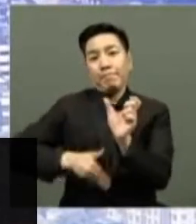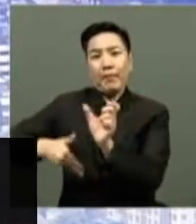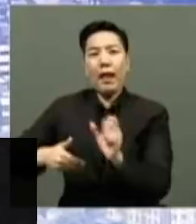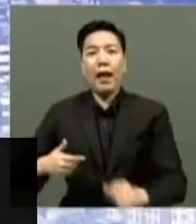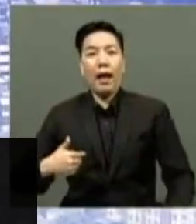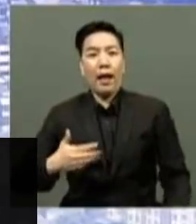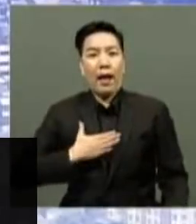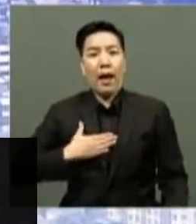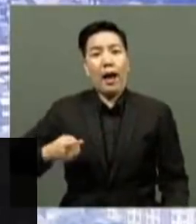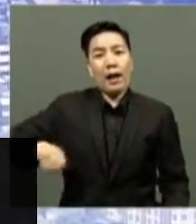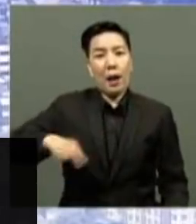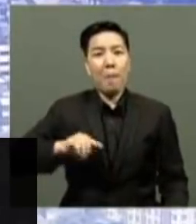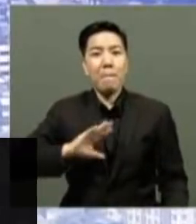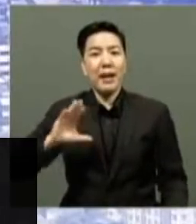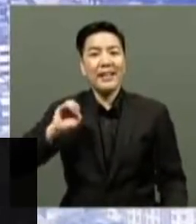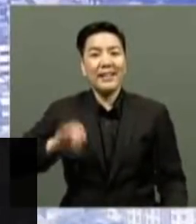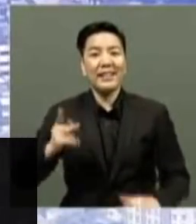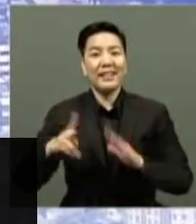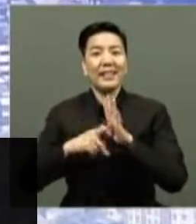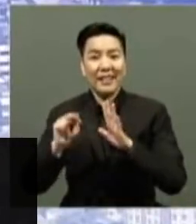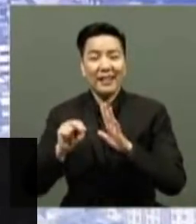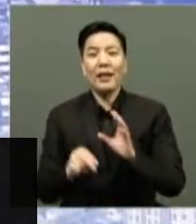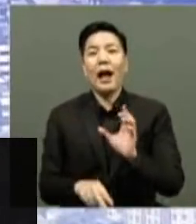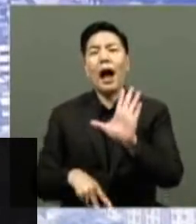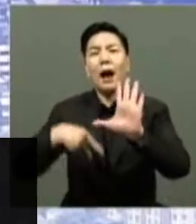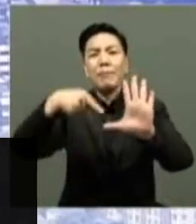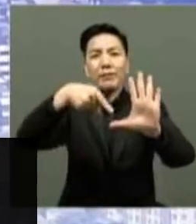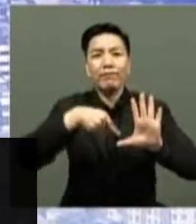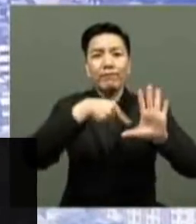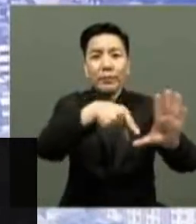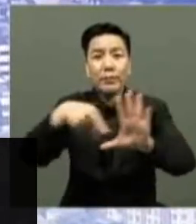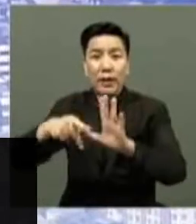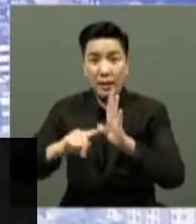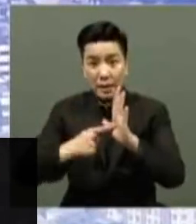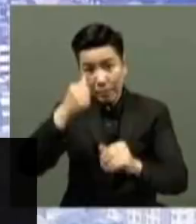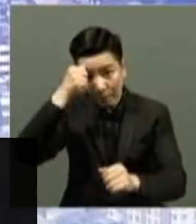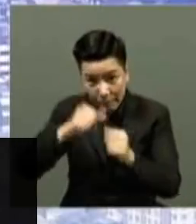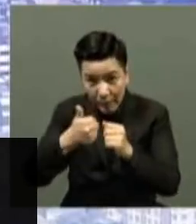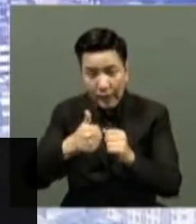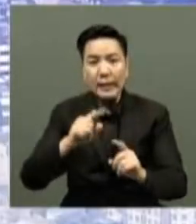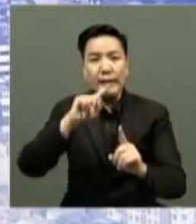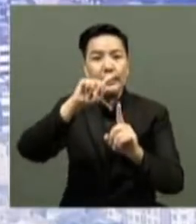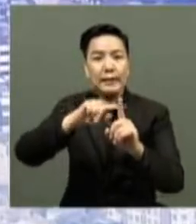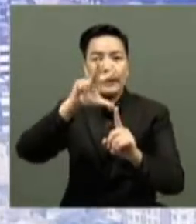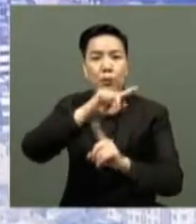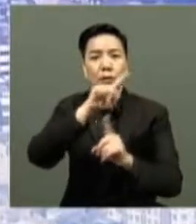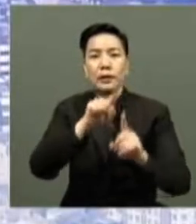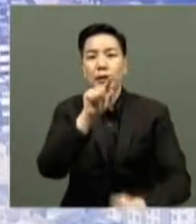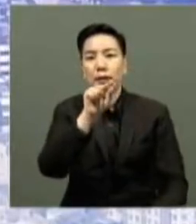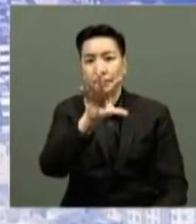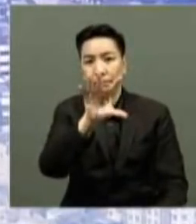นะครับเอาวันนี้ก็ทรงเคารนะครับขออนุญาตมาสรุปความคืบหน้าของโครงการเราไม่ทิ้งกันนะครับมาตรการเยียวยา5พันบาทซึ่งถ้าทำได้คือเราลงทะเบียนกันตั้งแต่วันที่28มีนาคมนะครับแล้วก็ผ่านมา